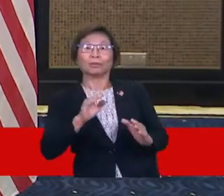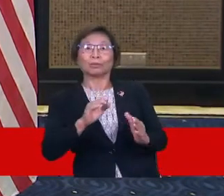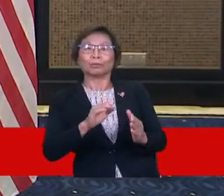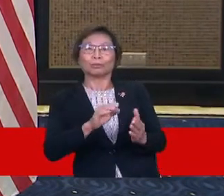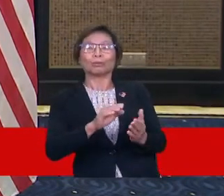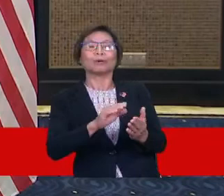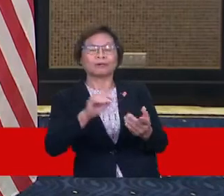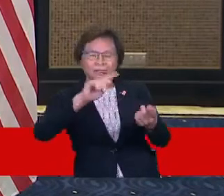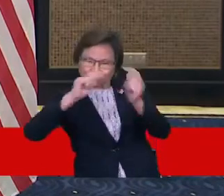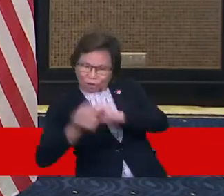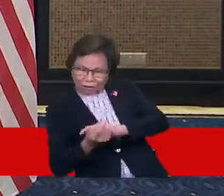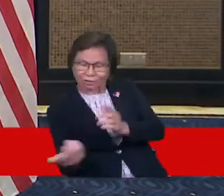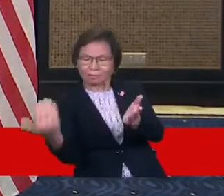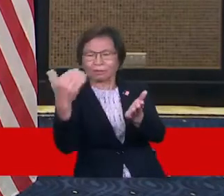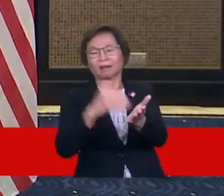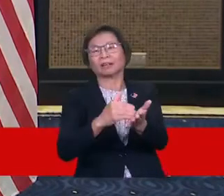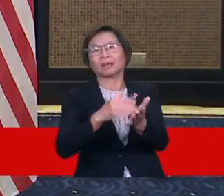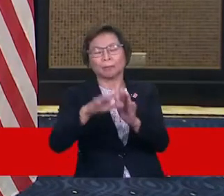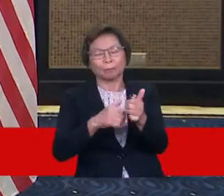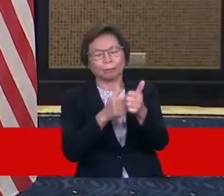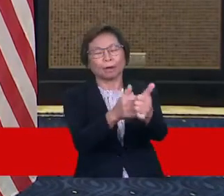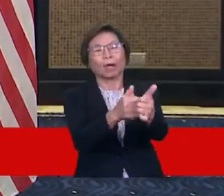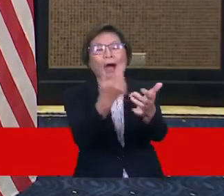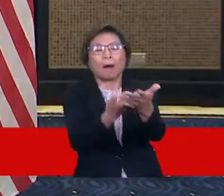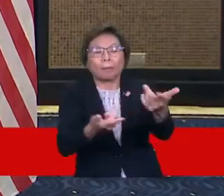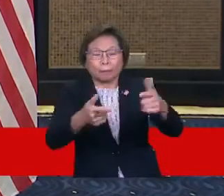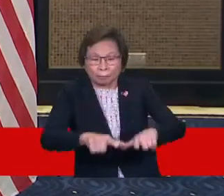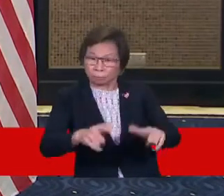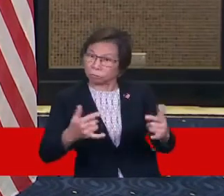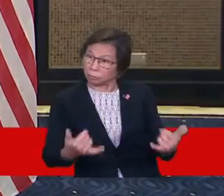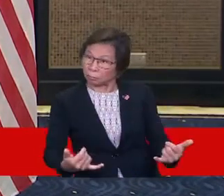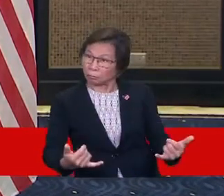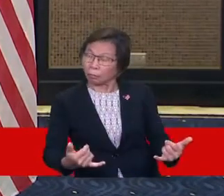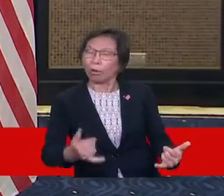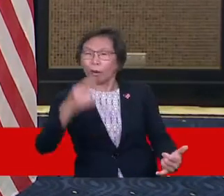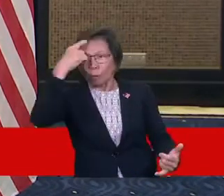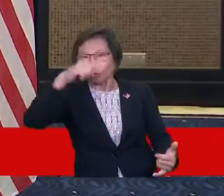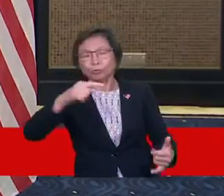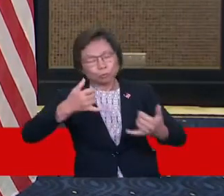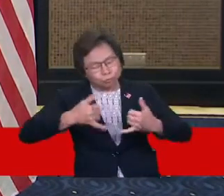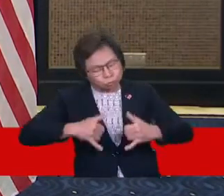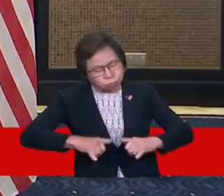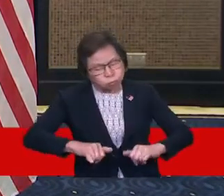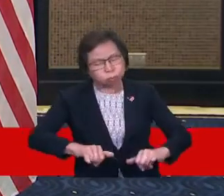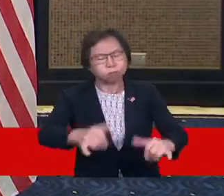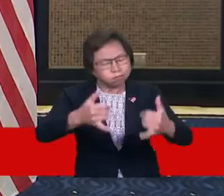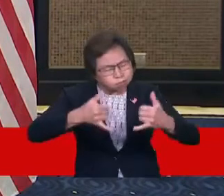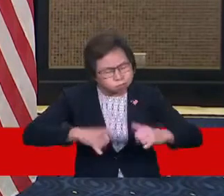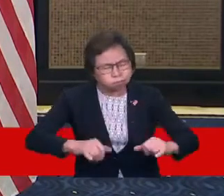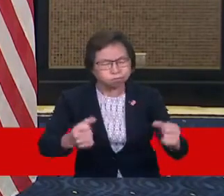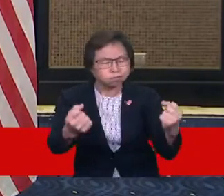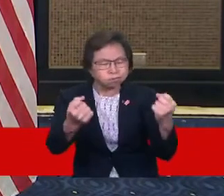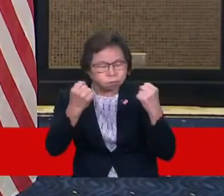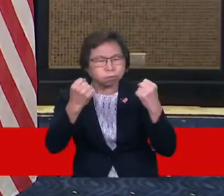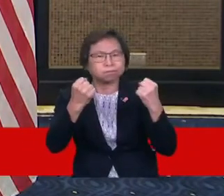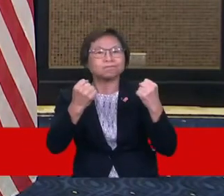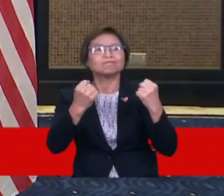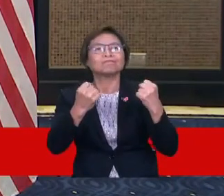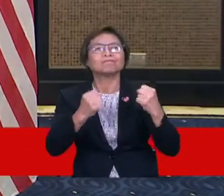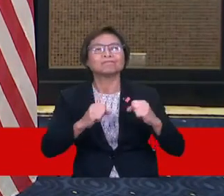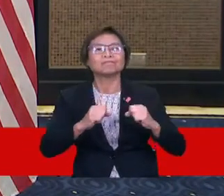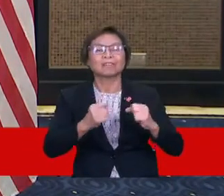sebulan berdasarkan situasi semasa demi mengekalkan kestabilan dan